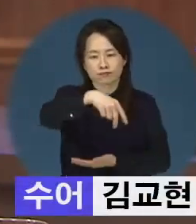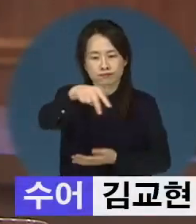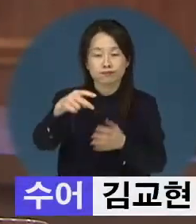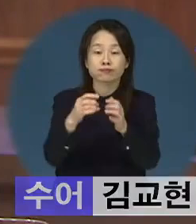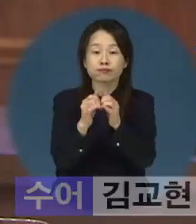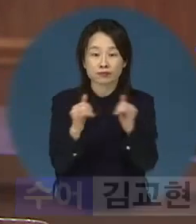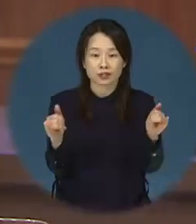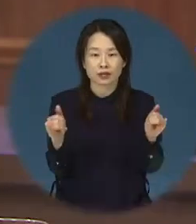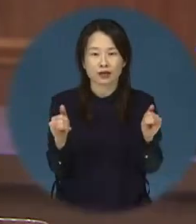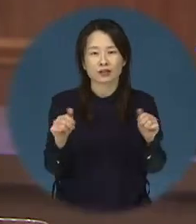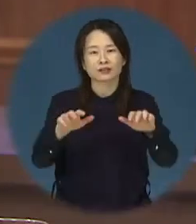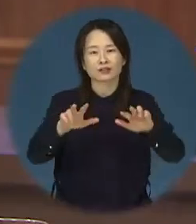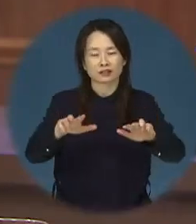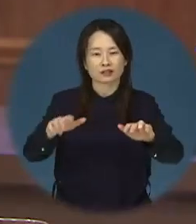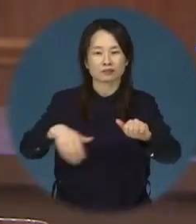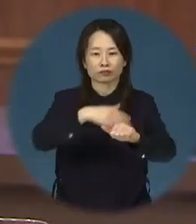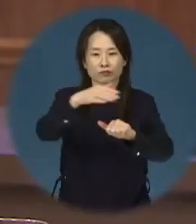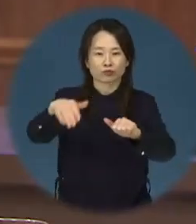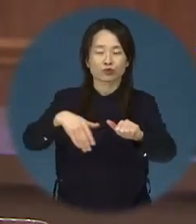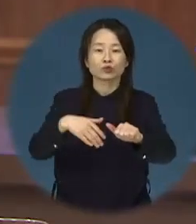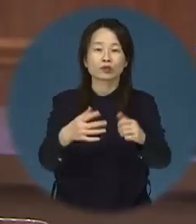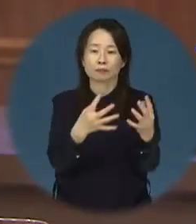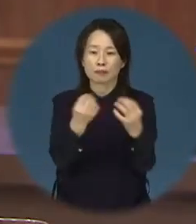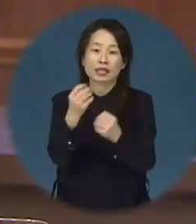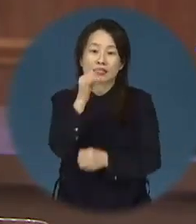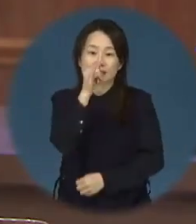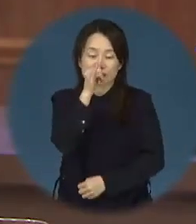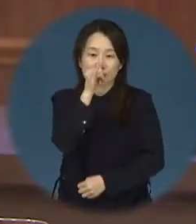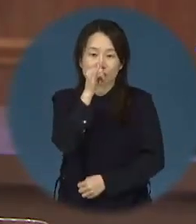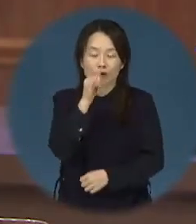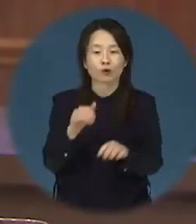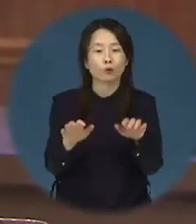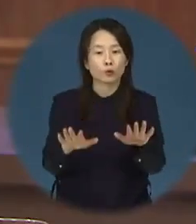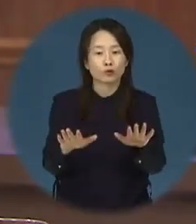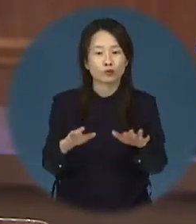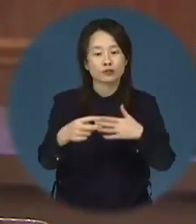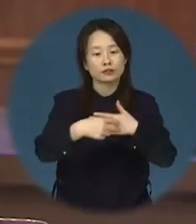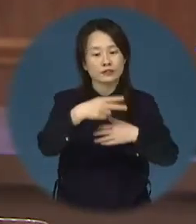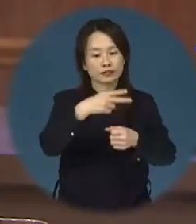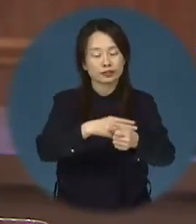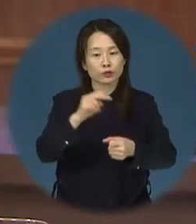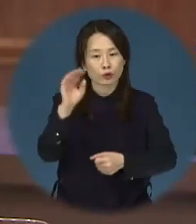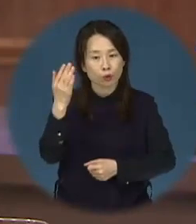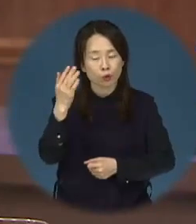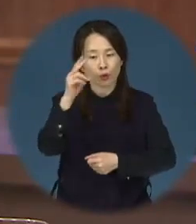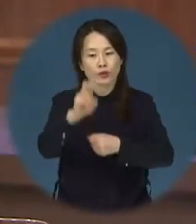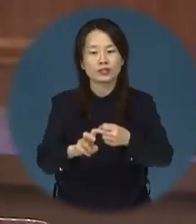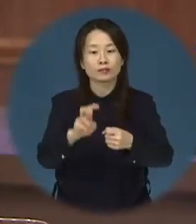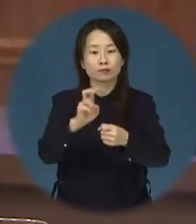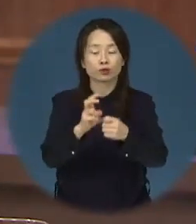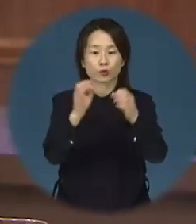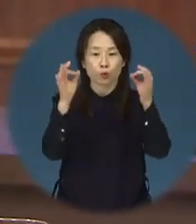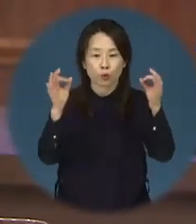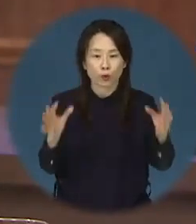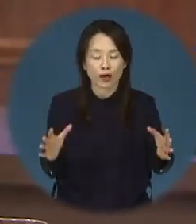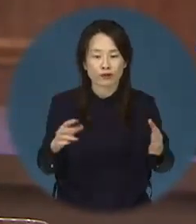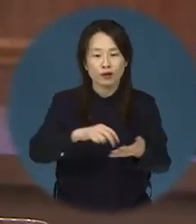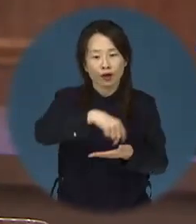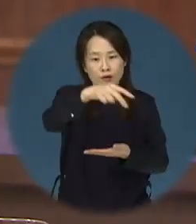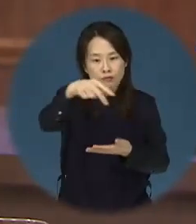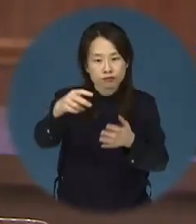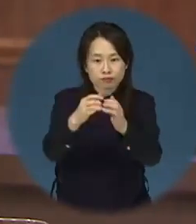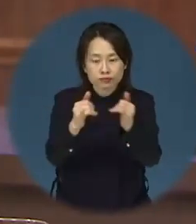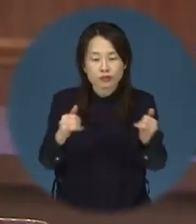노숙인들이 여전히 우리 사회에 있습니다. 자, 오늘 의사가 되고 벌써 20년째 이